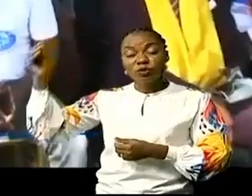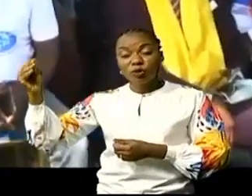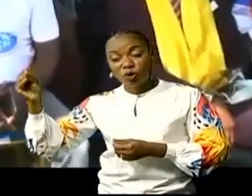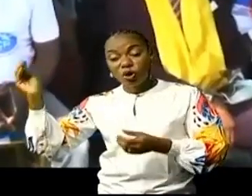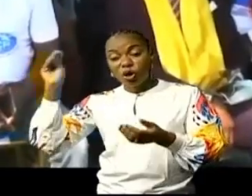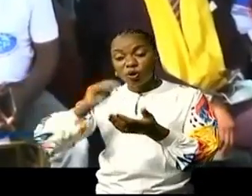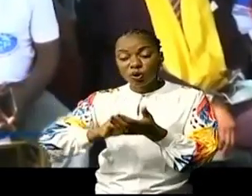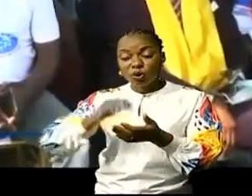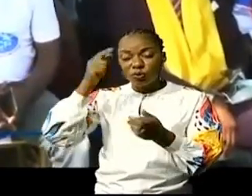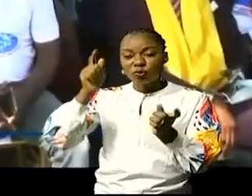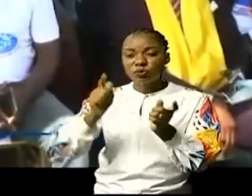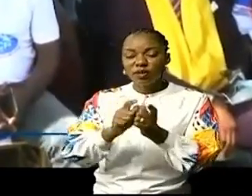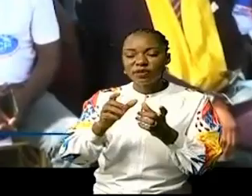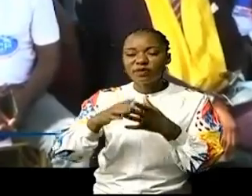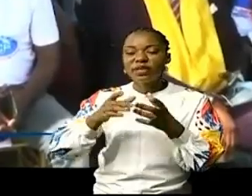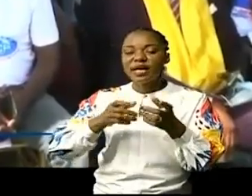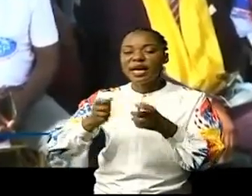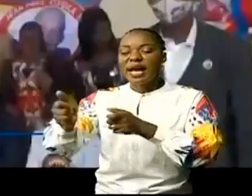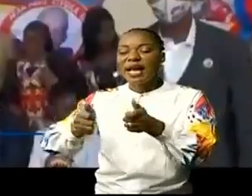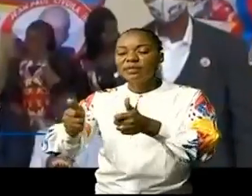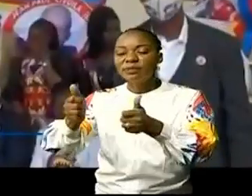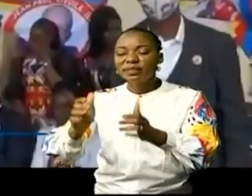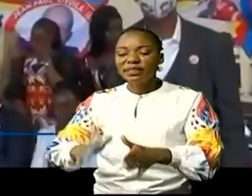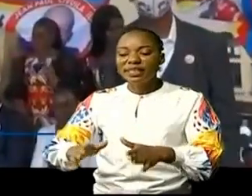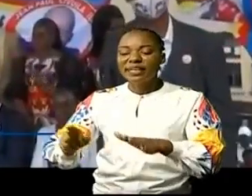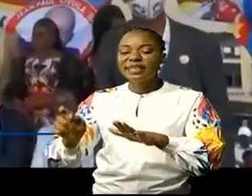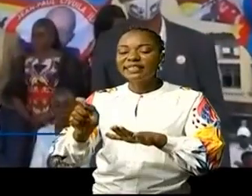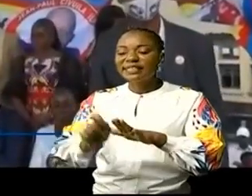l'État avec les administrateurs de territoire.